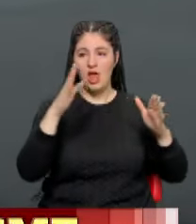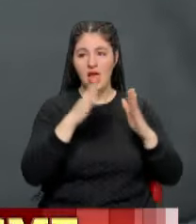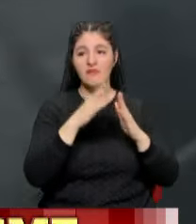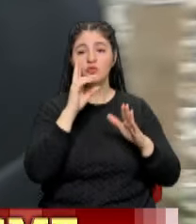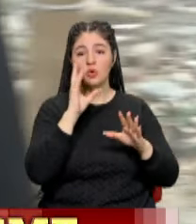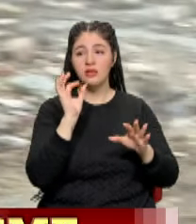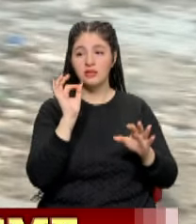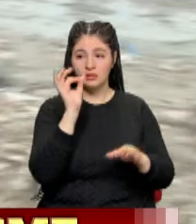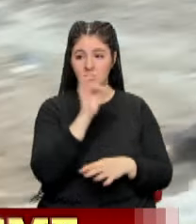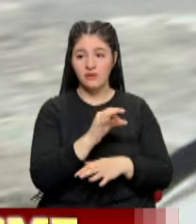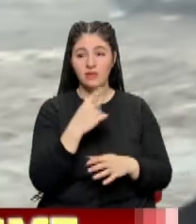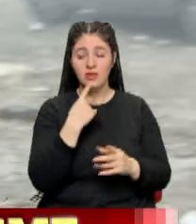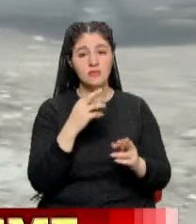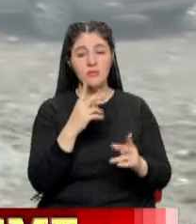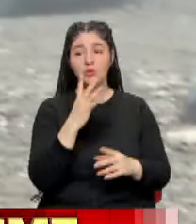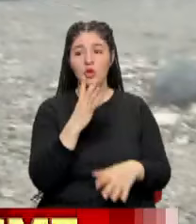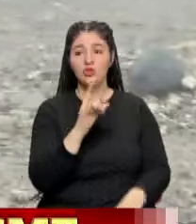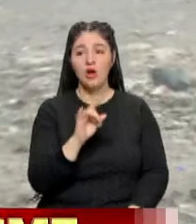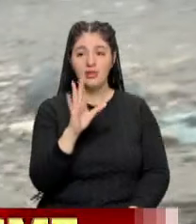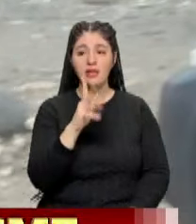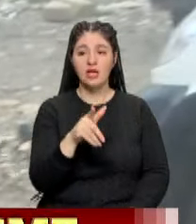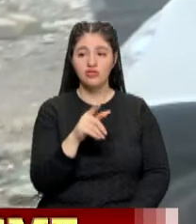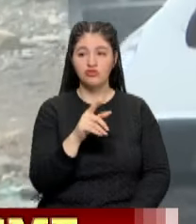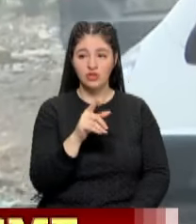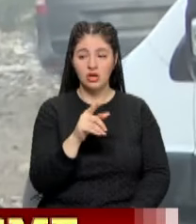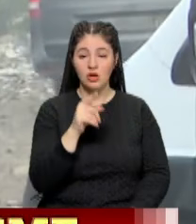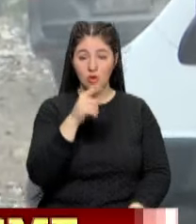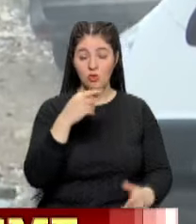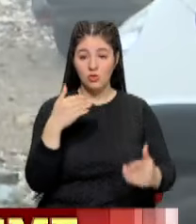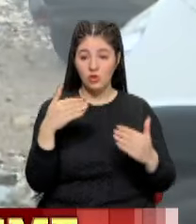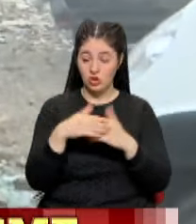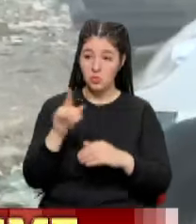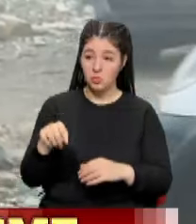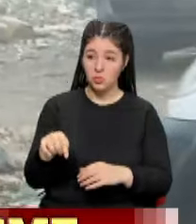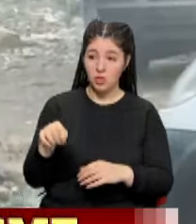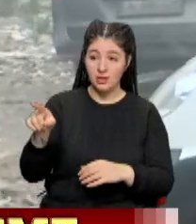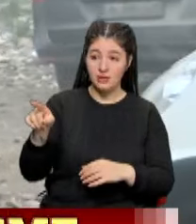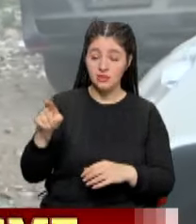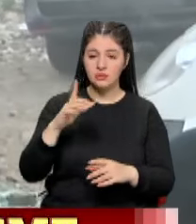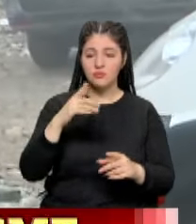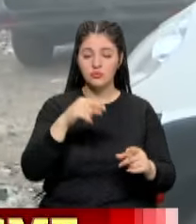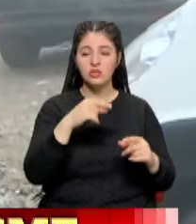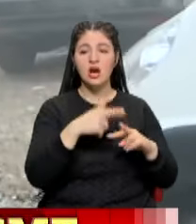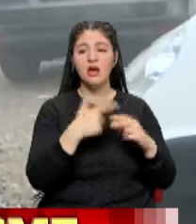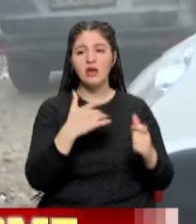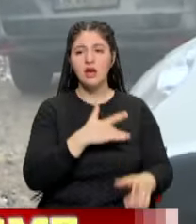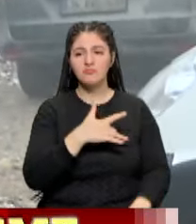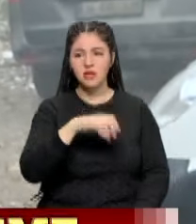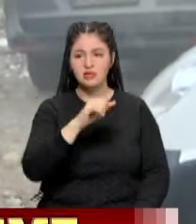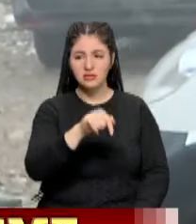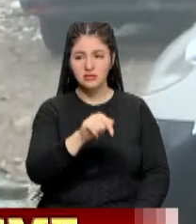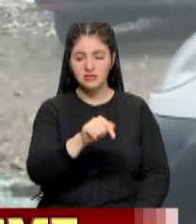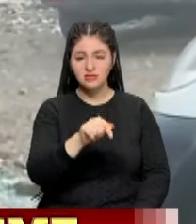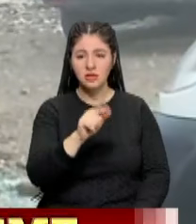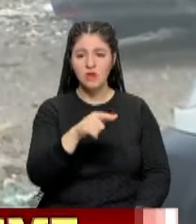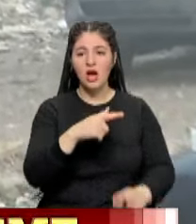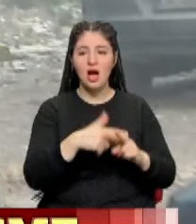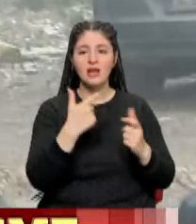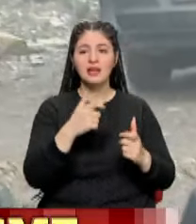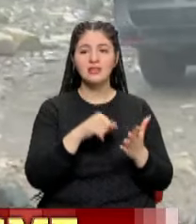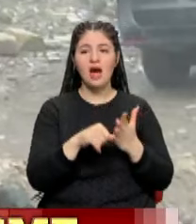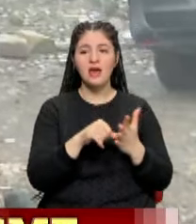defa. Ve dediğim gibi 4.17'de buradaydınız o gece. Buradaydık o gece. Çünkü burası Antakya'nın kalbi, burası